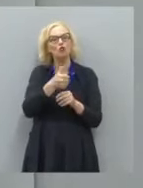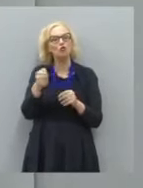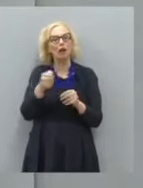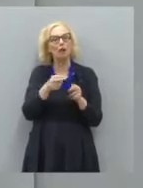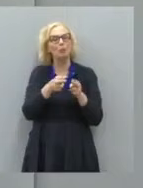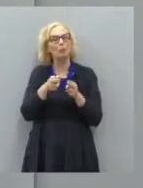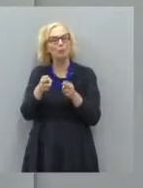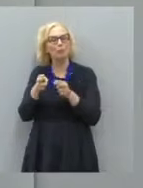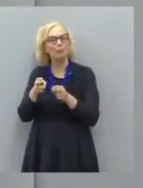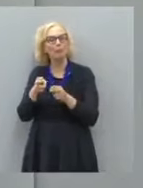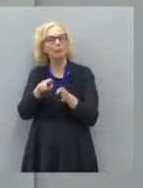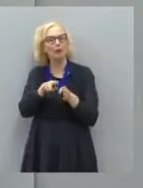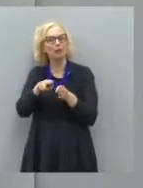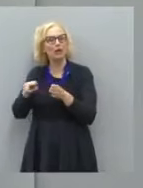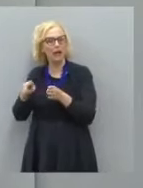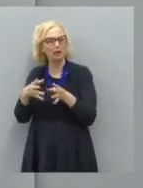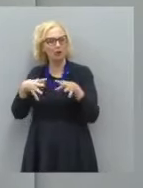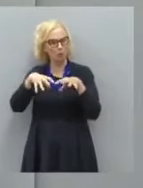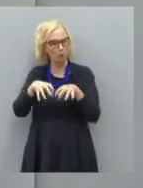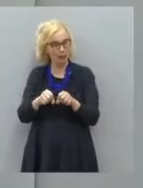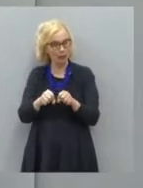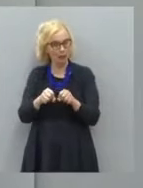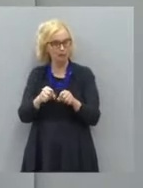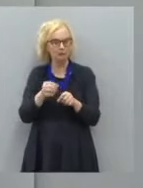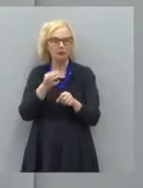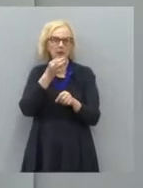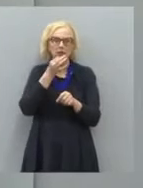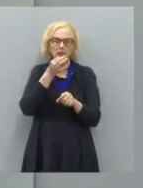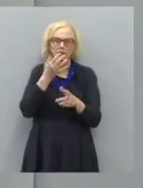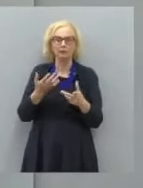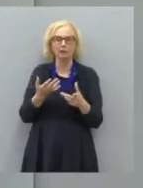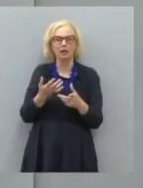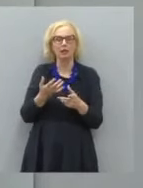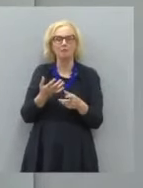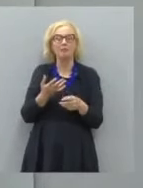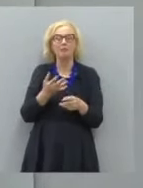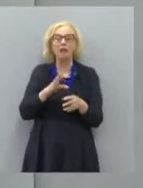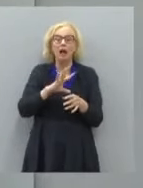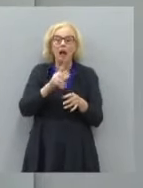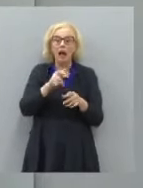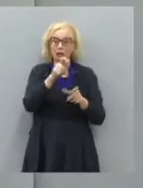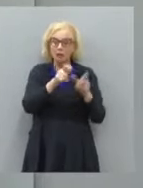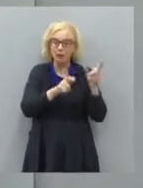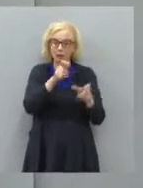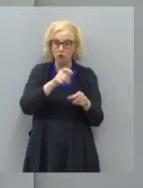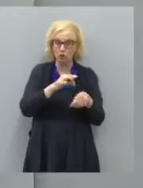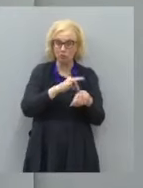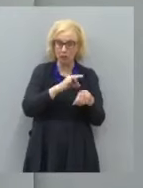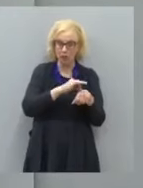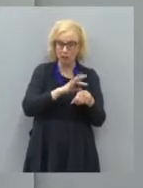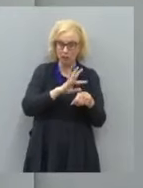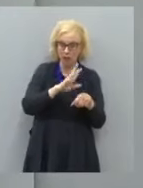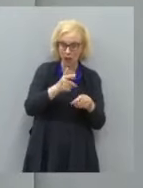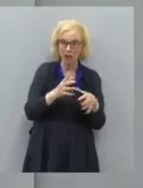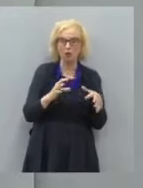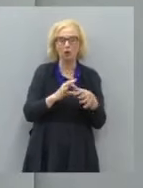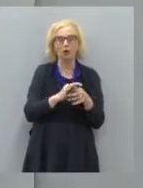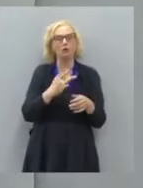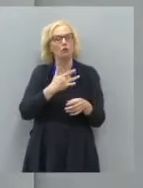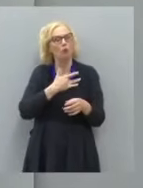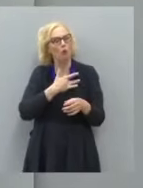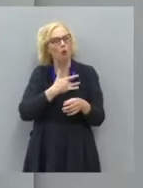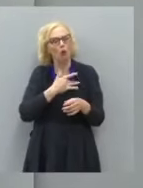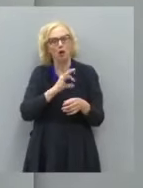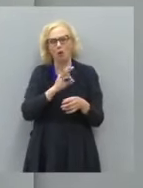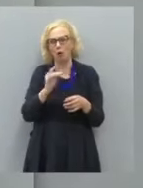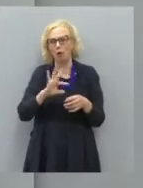ritardare la la possibilità di curare chi ha dei problemi soprattutto cardiovascolari oppure